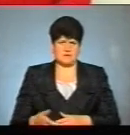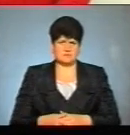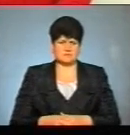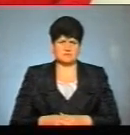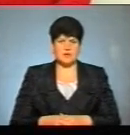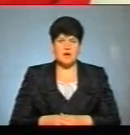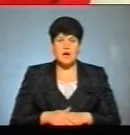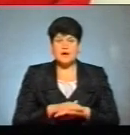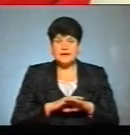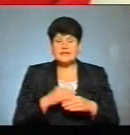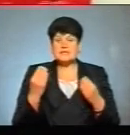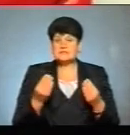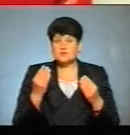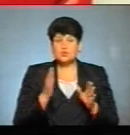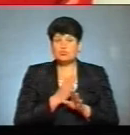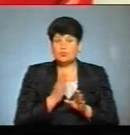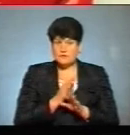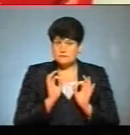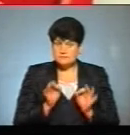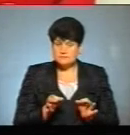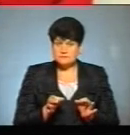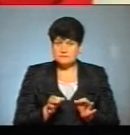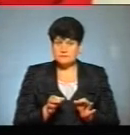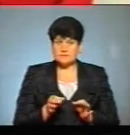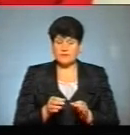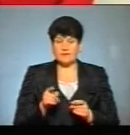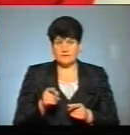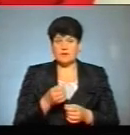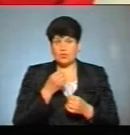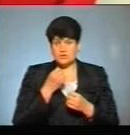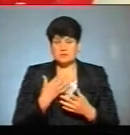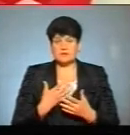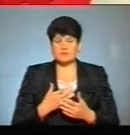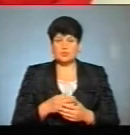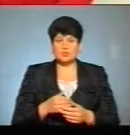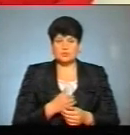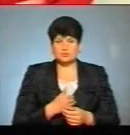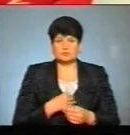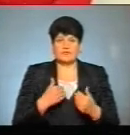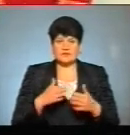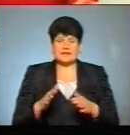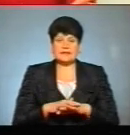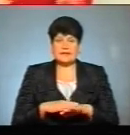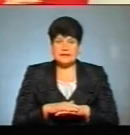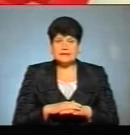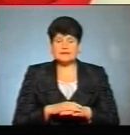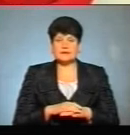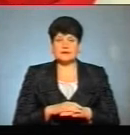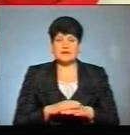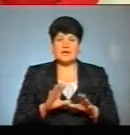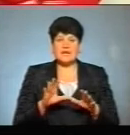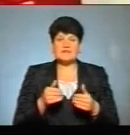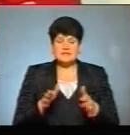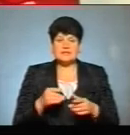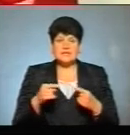більше ринки на свіжому повітрі. Правильно? Тобто ви позитивно налаштовані? Ми позитивно налаштовані для того, щоб відкрити ринки. Ну, і відкрити і решту всіх